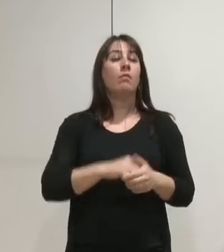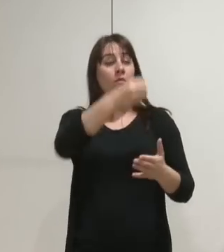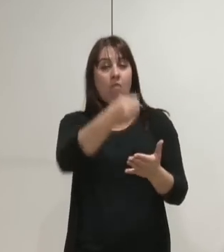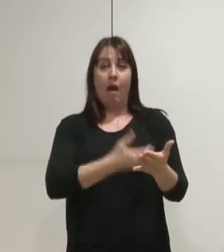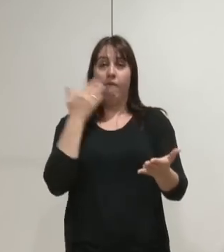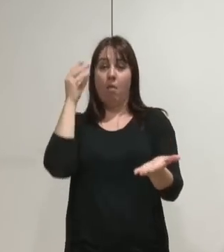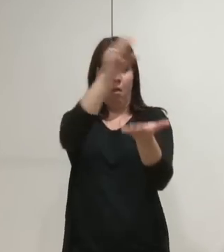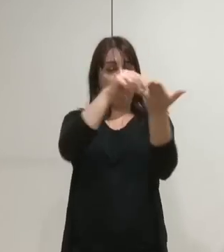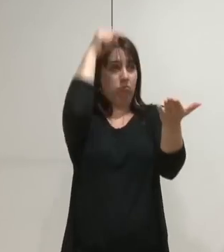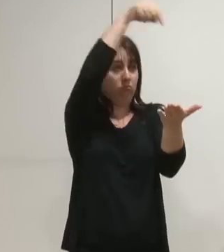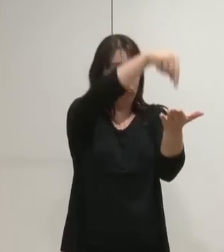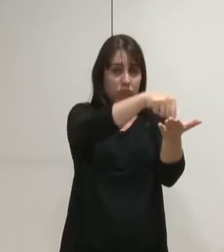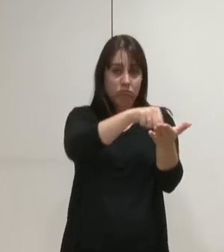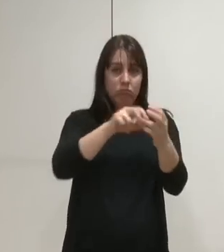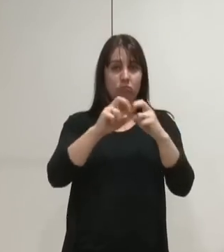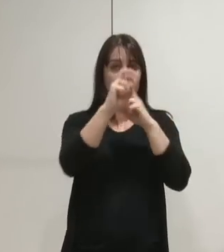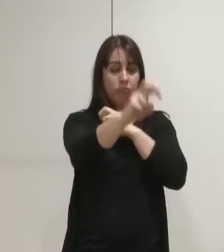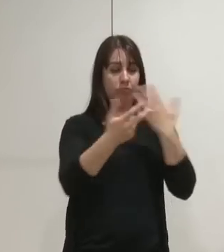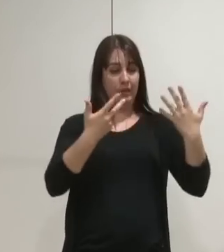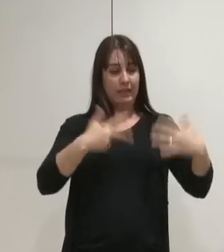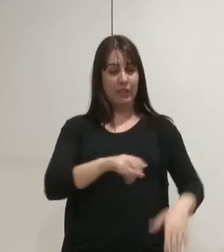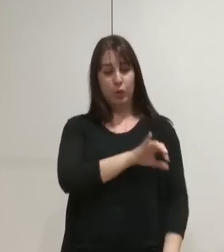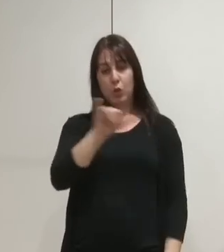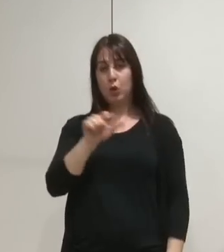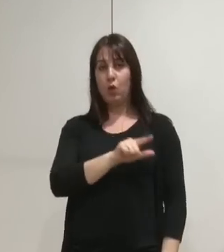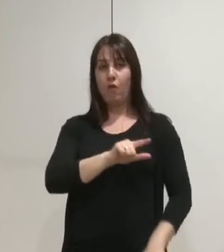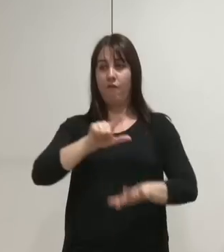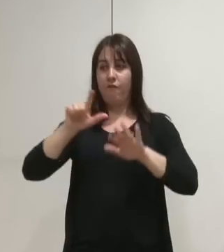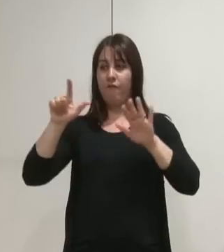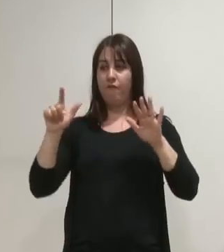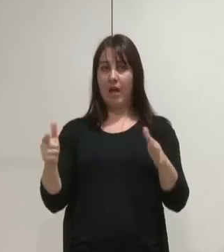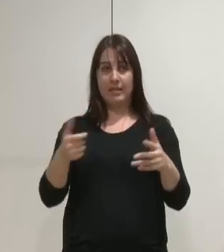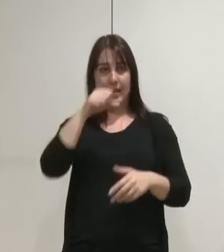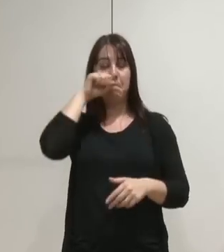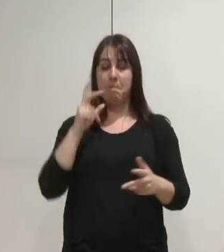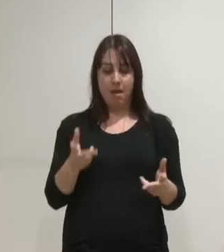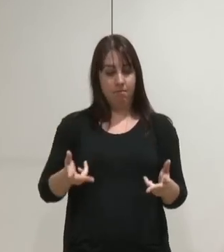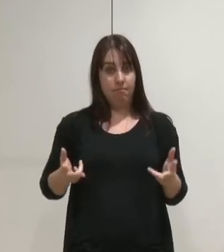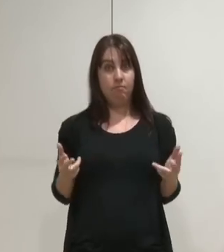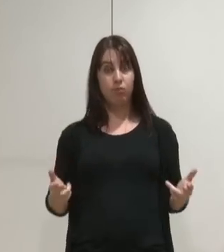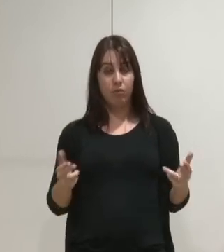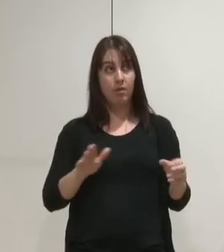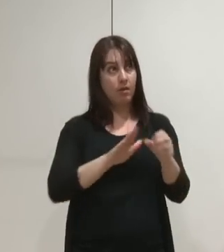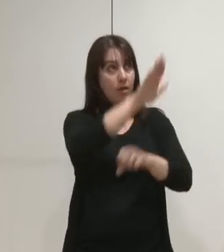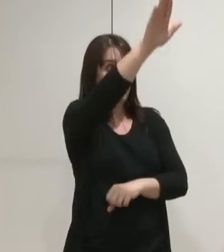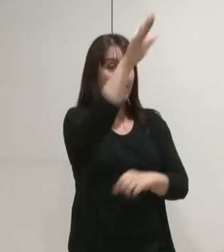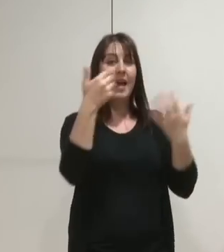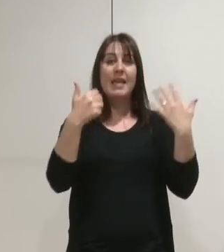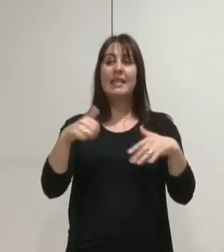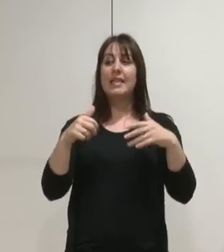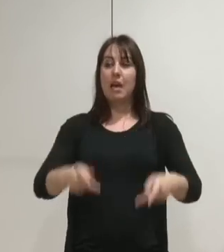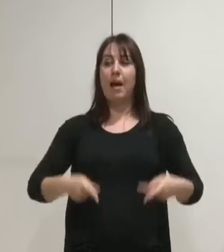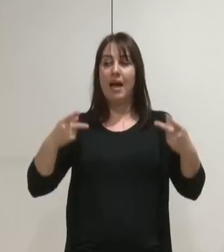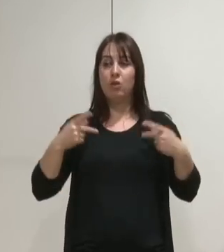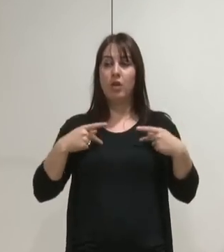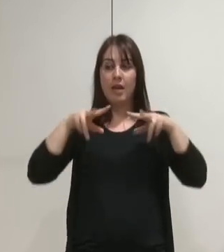Montréal en déplacement du 18 au 27 de ce mois dans le cas du 16e atelier international